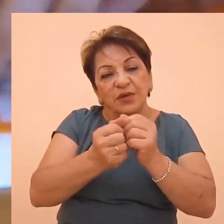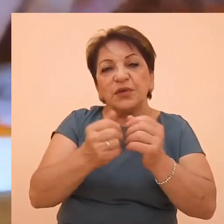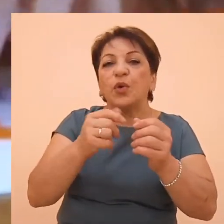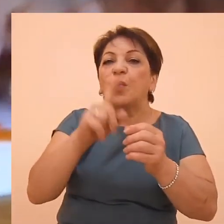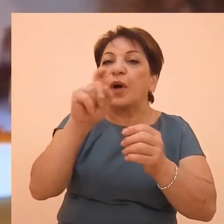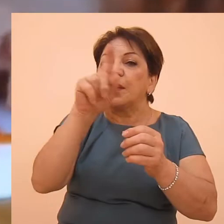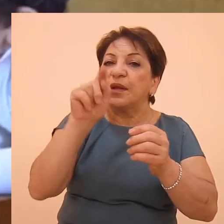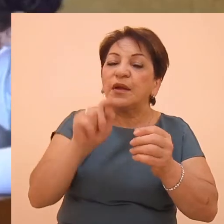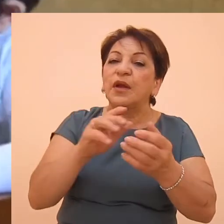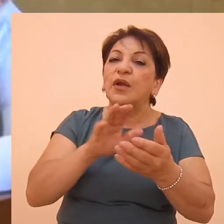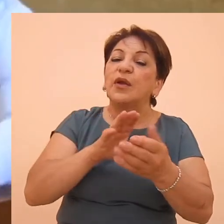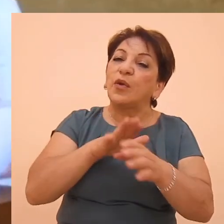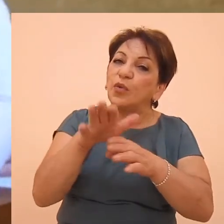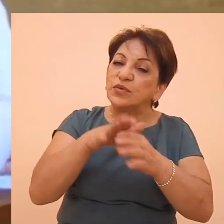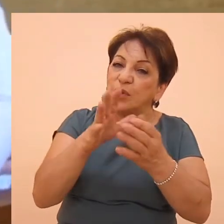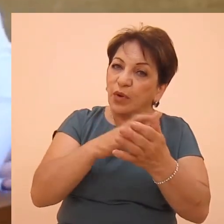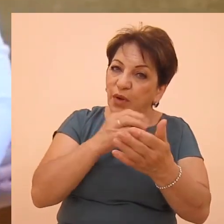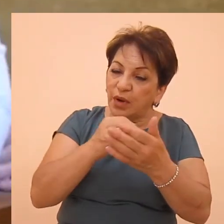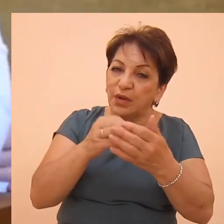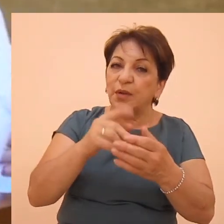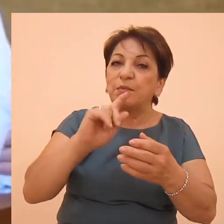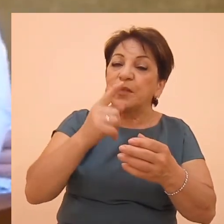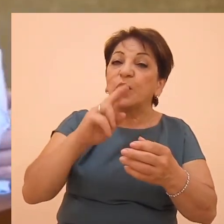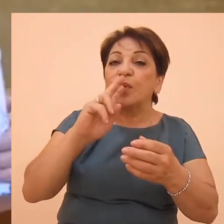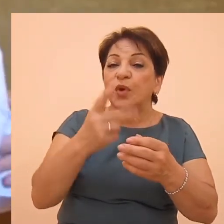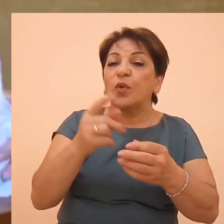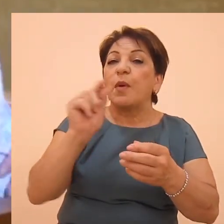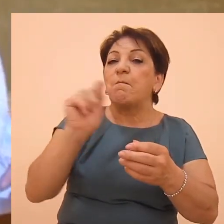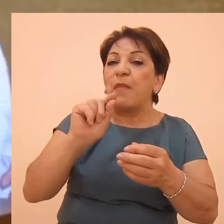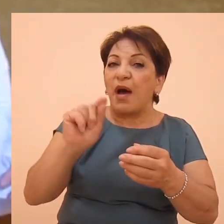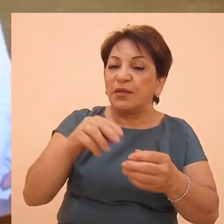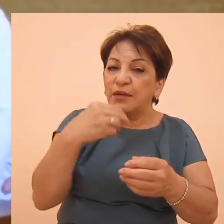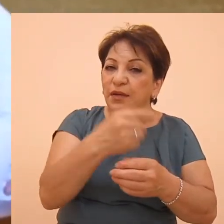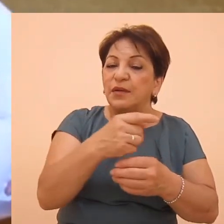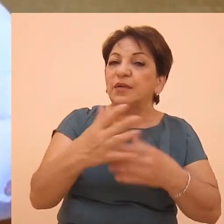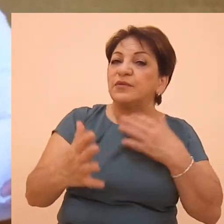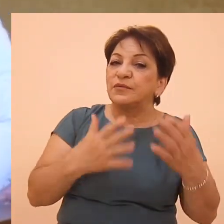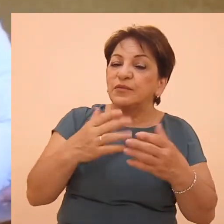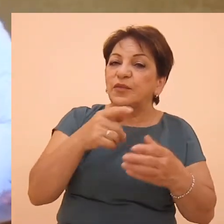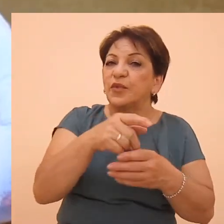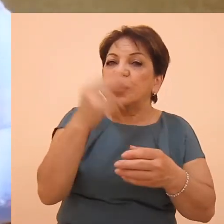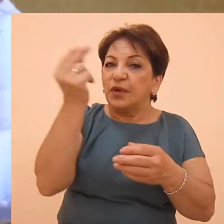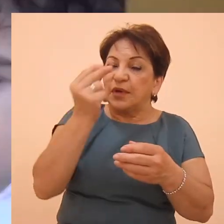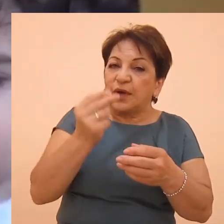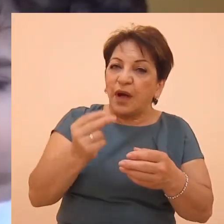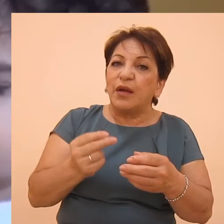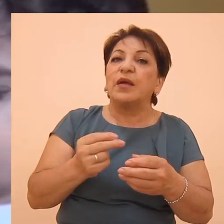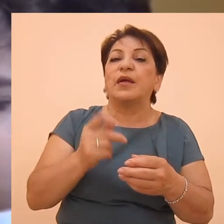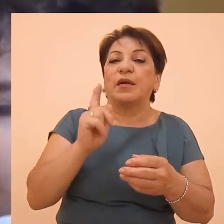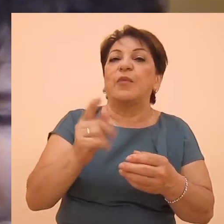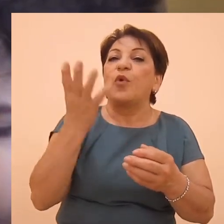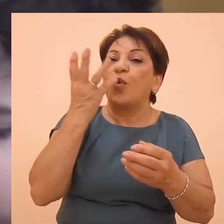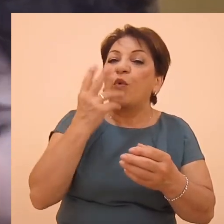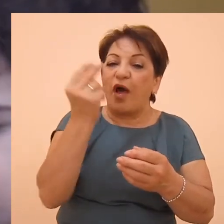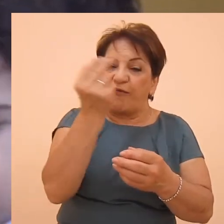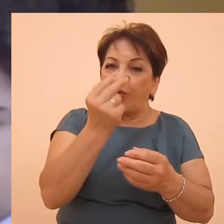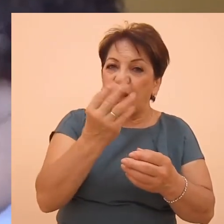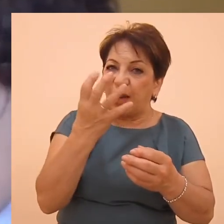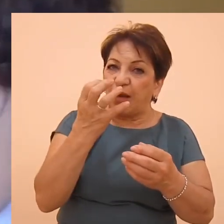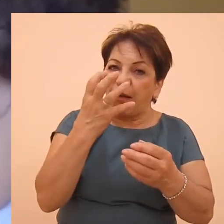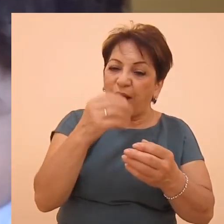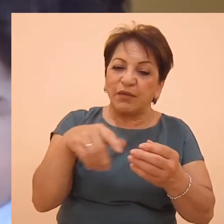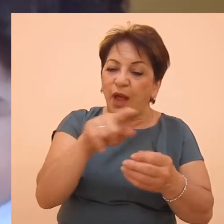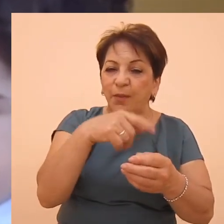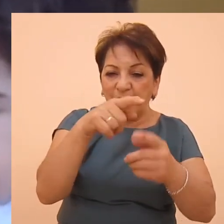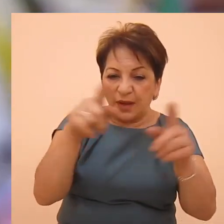ունակությունը։ 1-2 տարեկանում տվեք երեխային մատիտներ և խրախուսեք նրան սկսել նկարել կամ գունավորել նկարները։